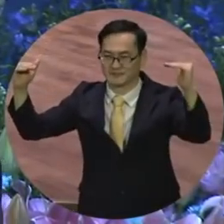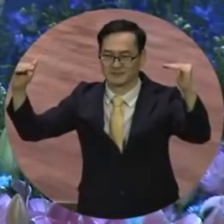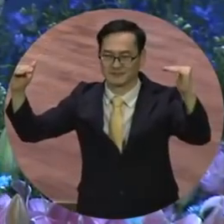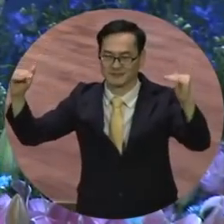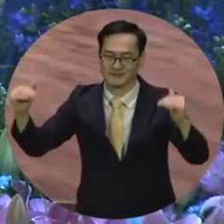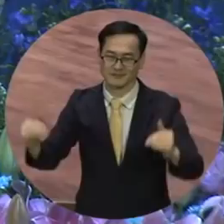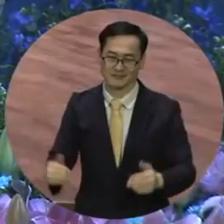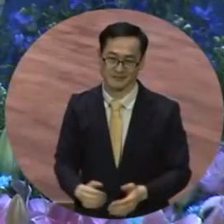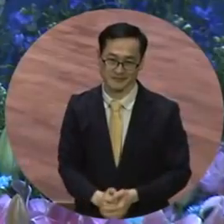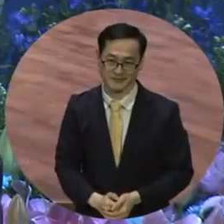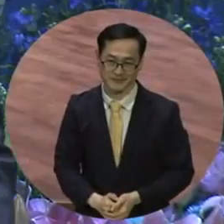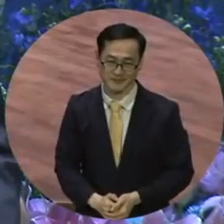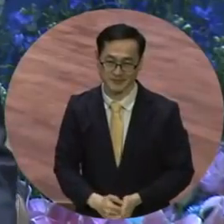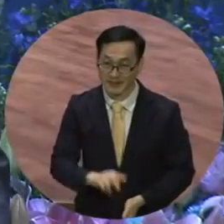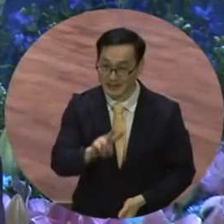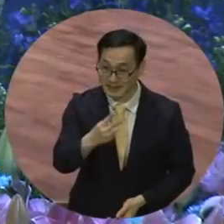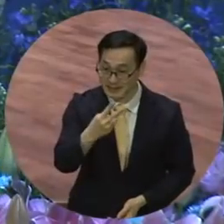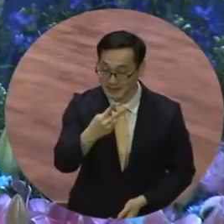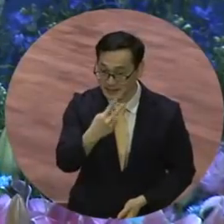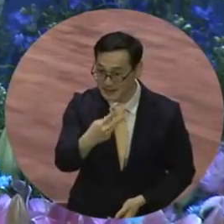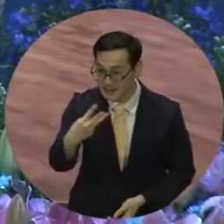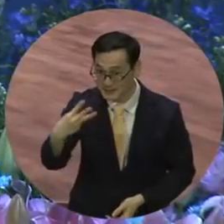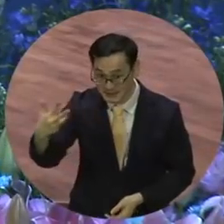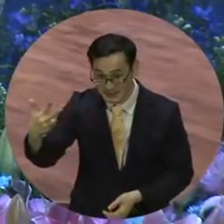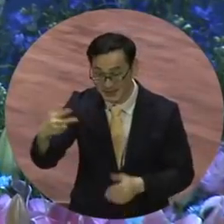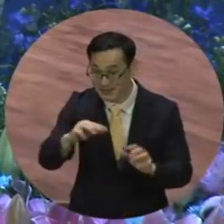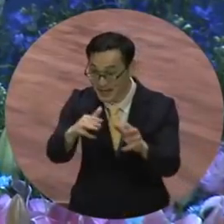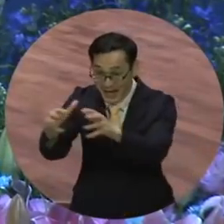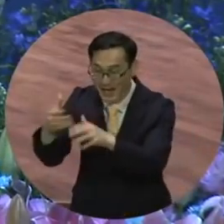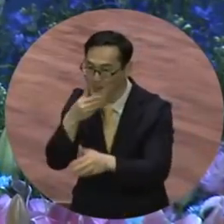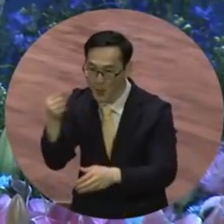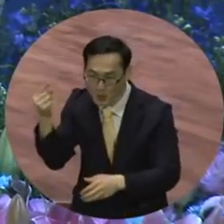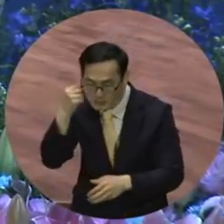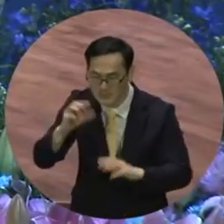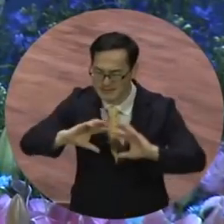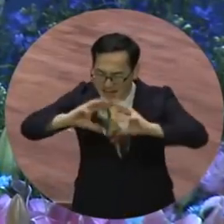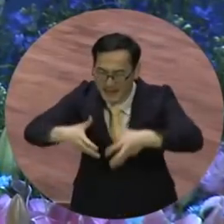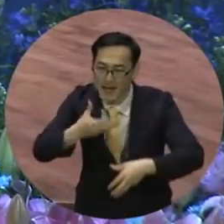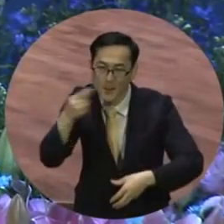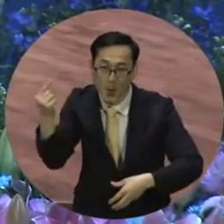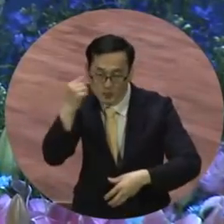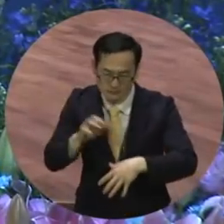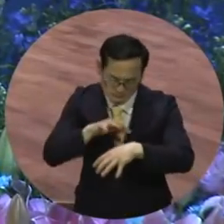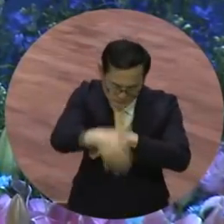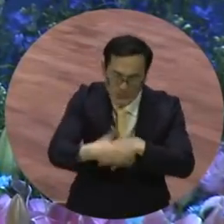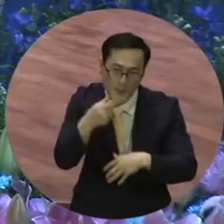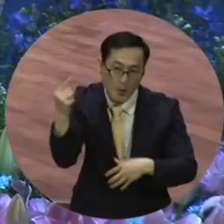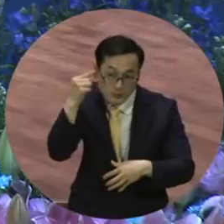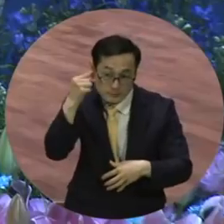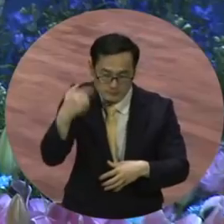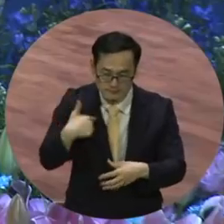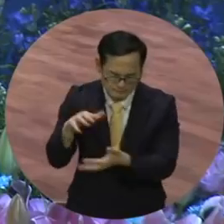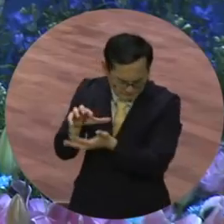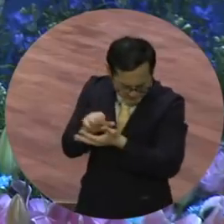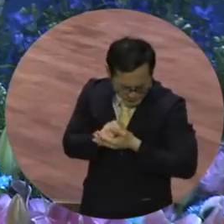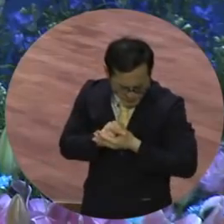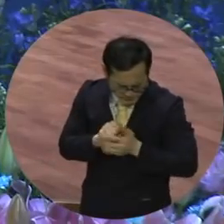237 나라 복음화, 세계 복음화, 지역 복음화, 민족 복음화 가슴 있어요?